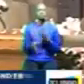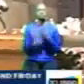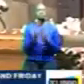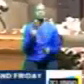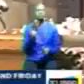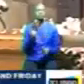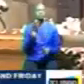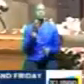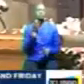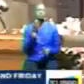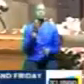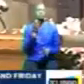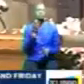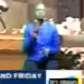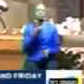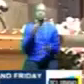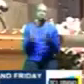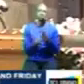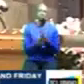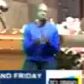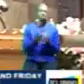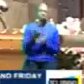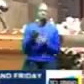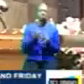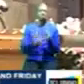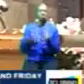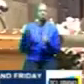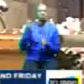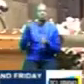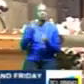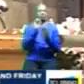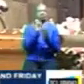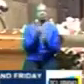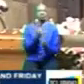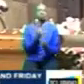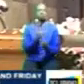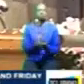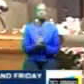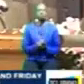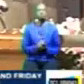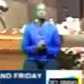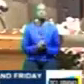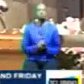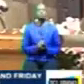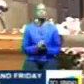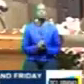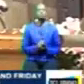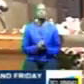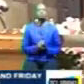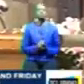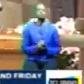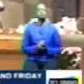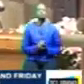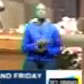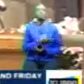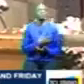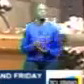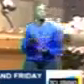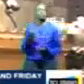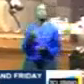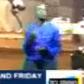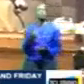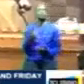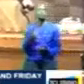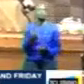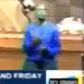mpepo mchafu kuko roho nyingine. Qui se cache derrière chaque désobéissance. Ile ko nyuma ya kutokutii kote. Et une